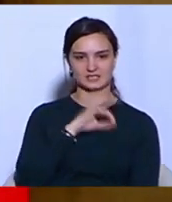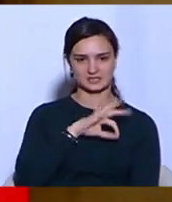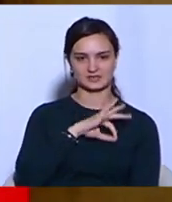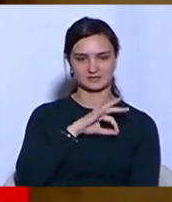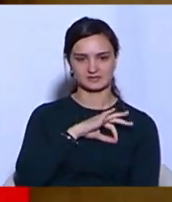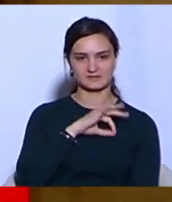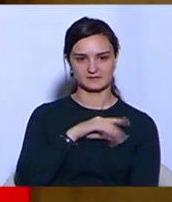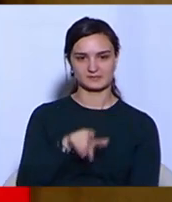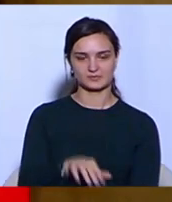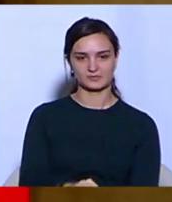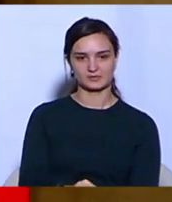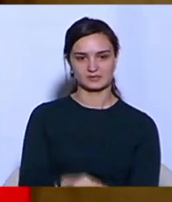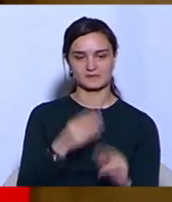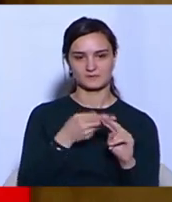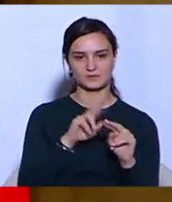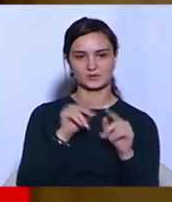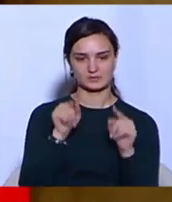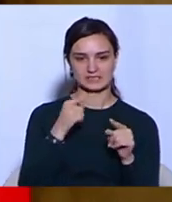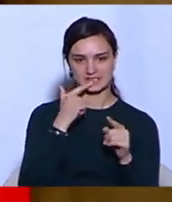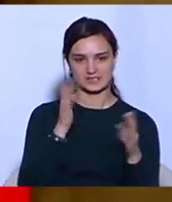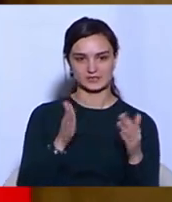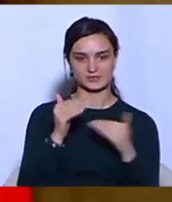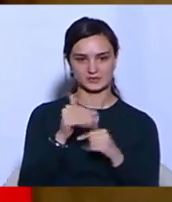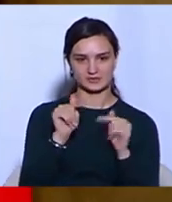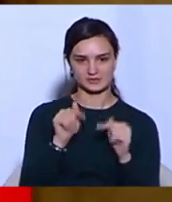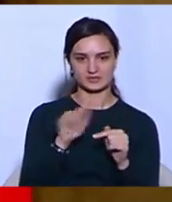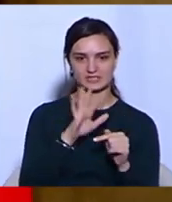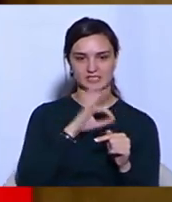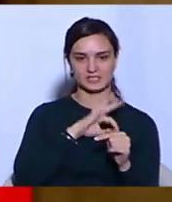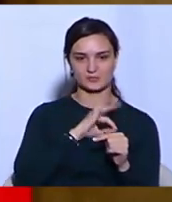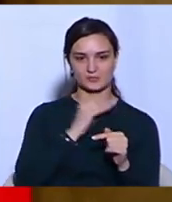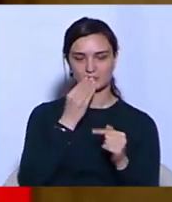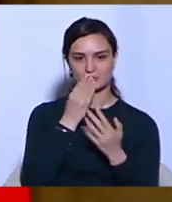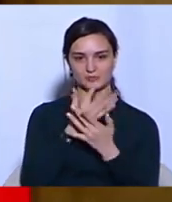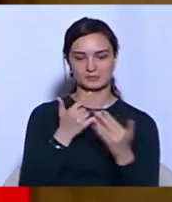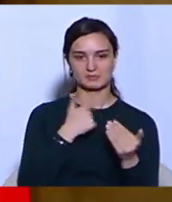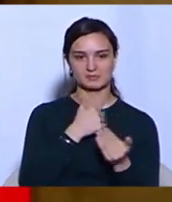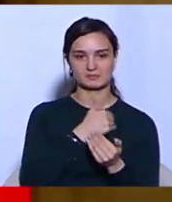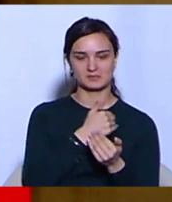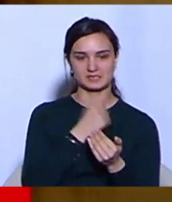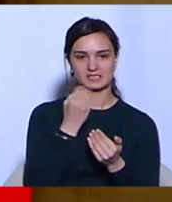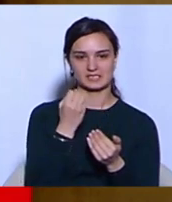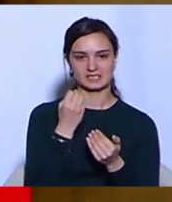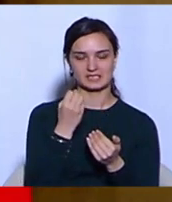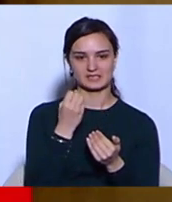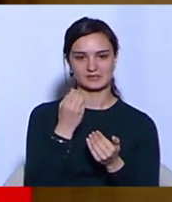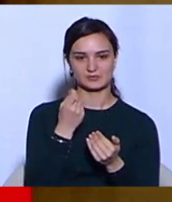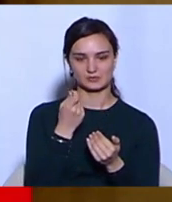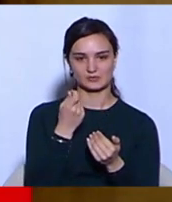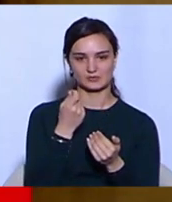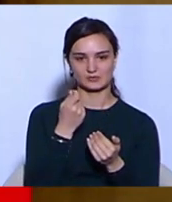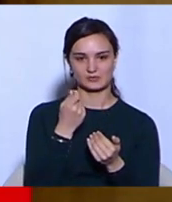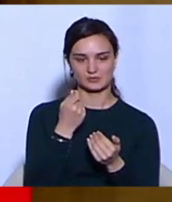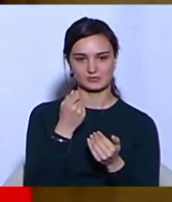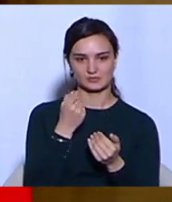არასასარგებლოა. ამიტომ დავაწყოთ აქ წითელ ზონაში, არასასარგებლო პროდუქტები. მე მინდა რომ კიდევ სულ ცოტა ხანი